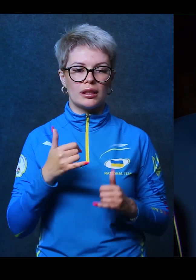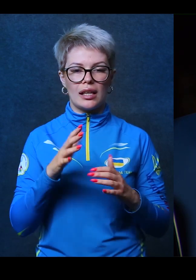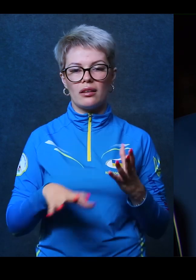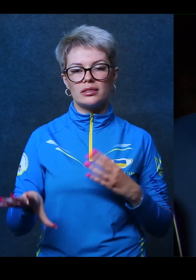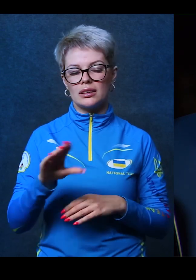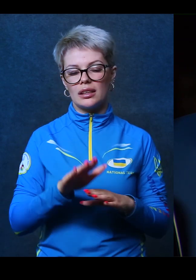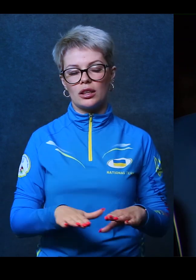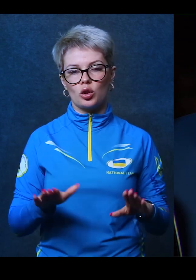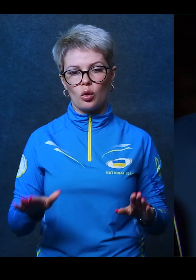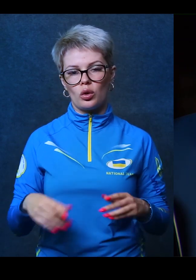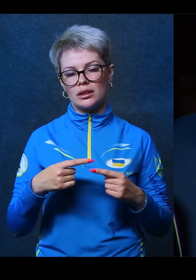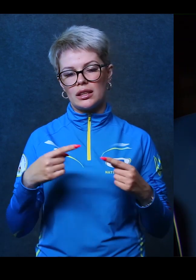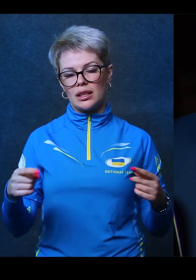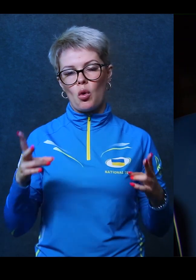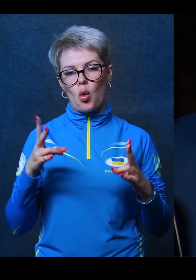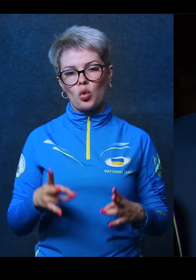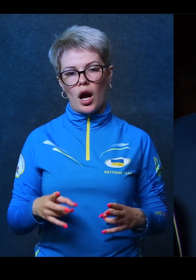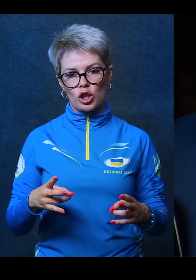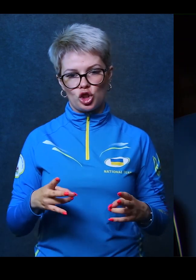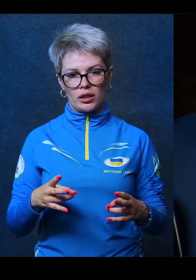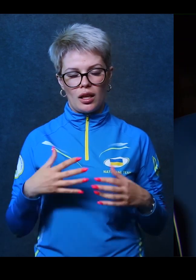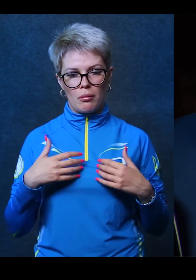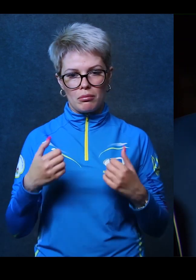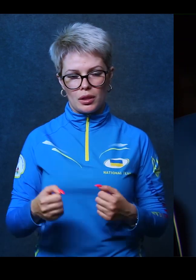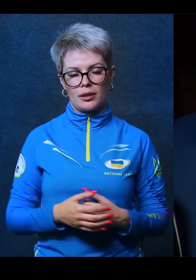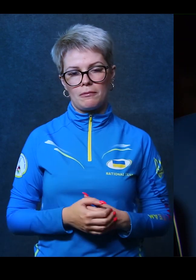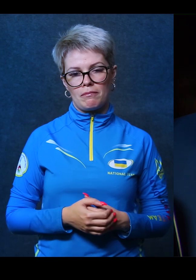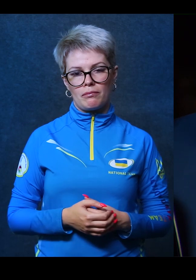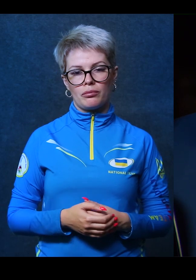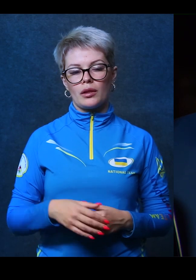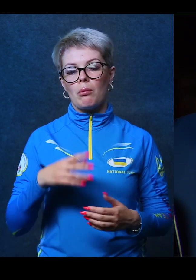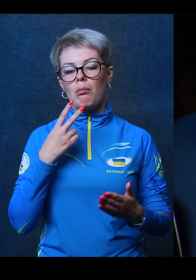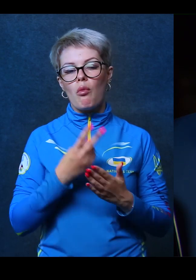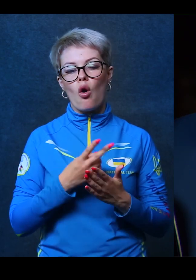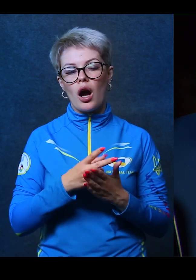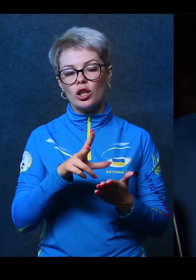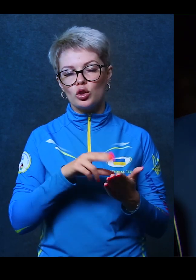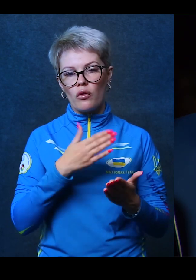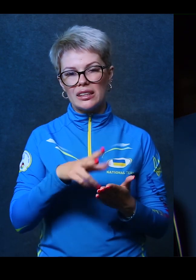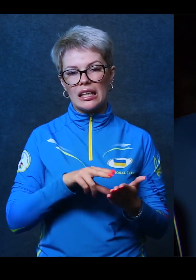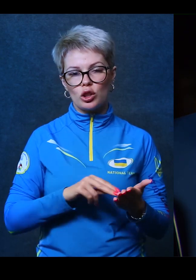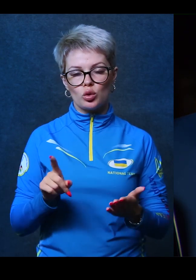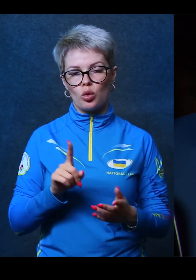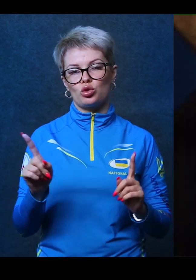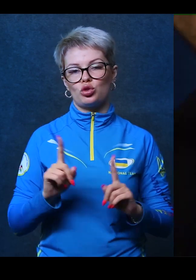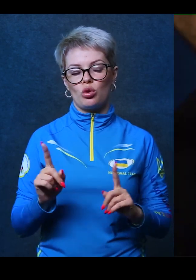всіх діток з різними враженнями, з різними нозологіями. Показовий зразок такий,